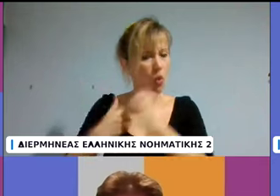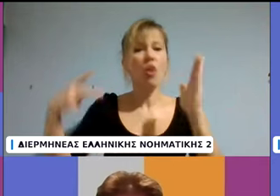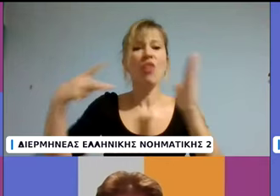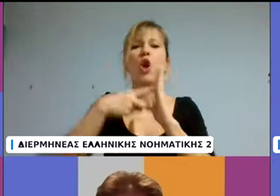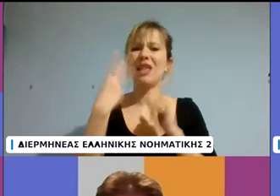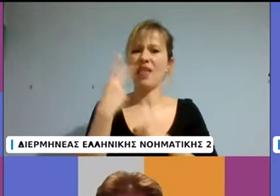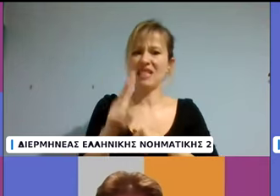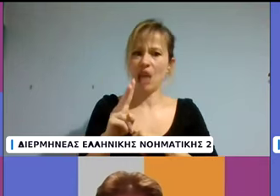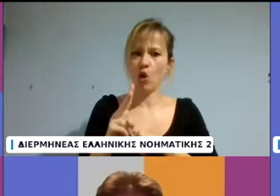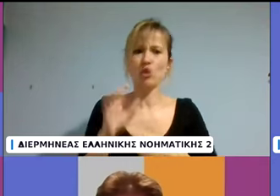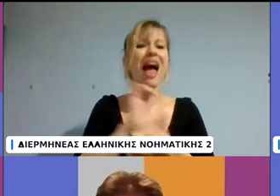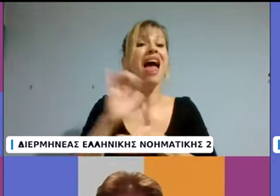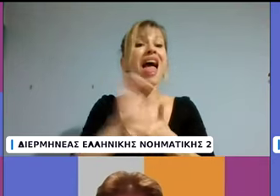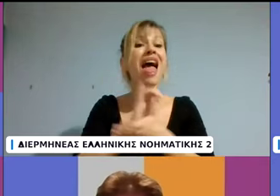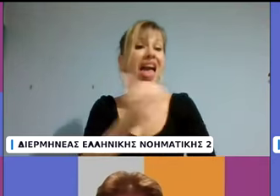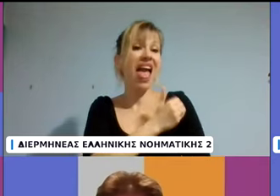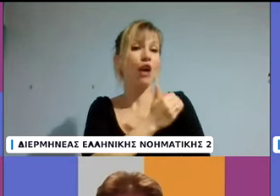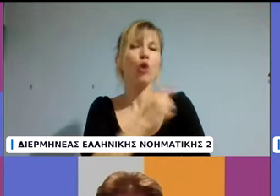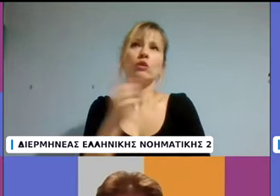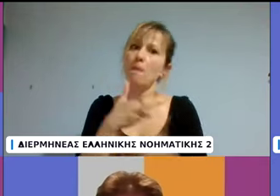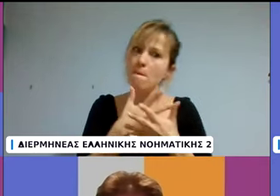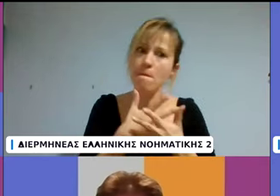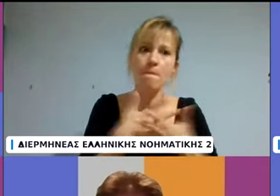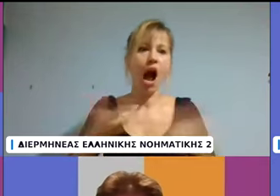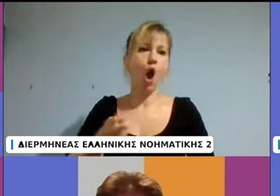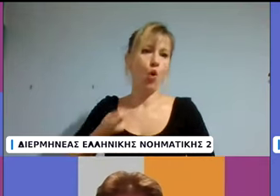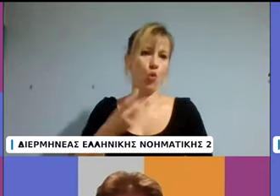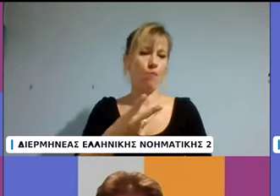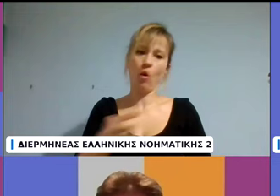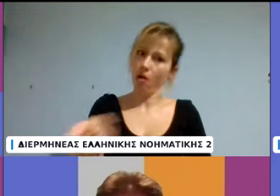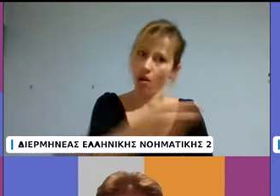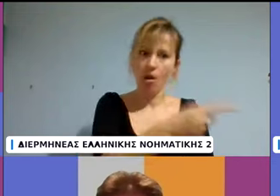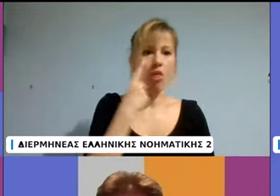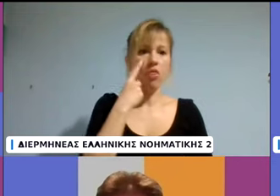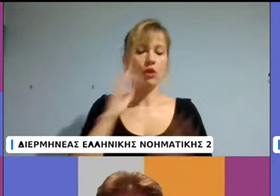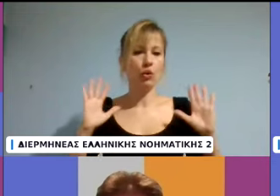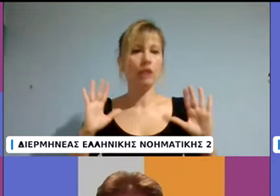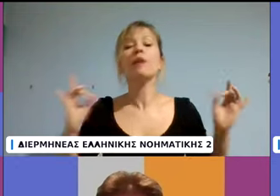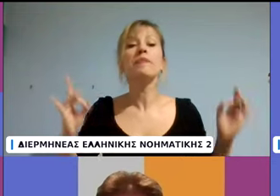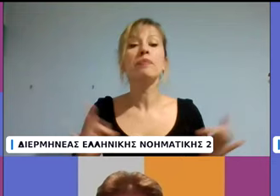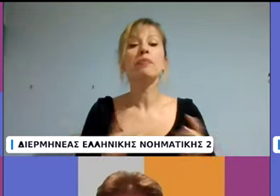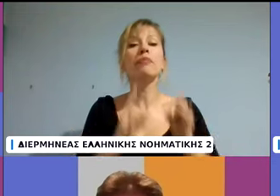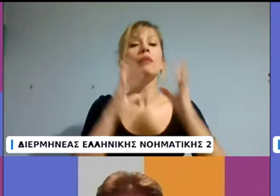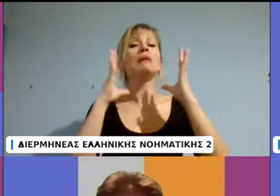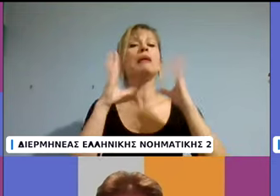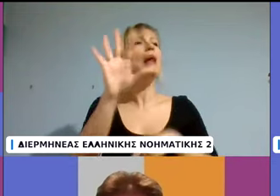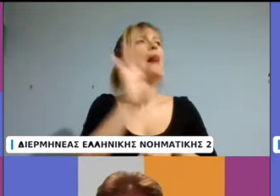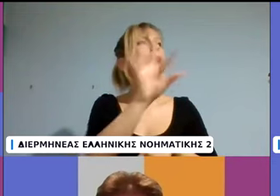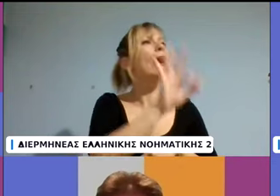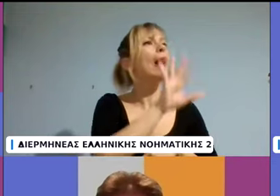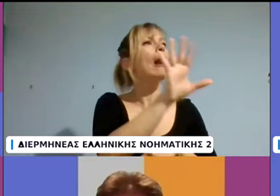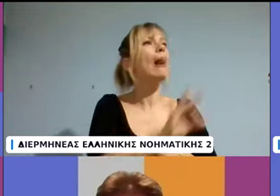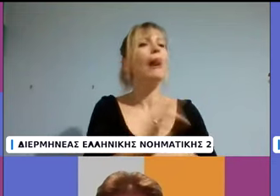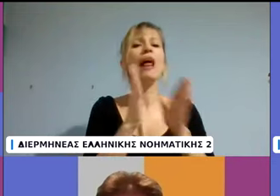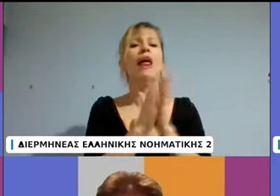χώρο είναι ένα νούμερο πολύ μεγάλο. Μπορείτε να το διαπιστώσετε αν πάρετε 10 τυχαία βιβλία από τη